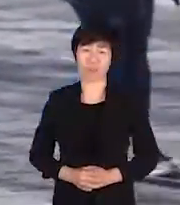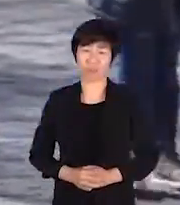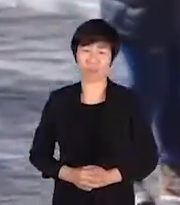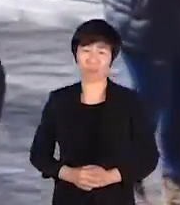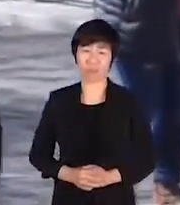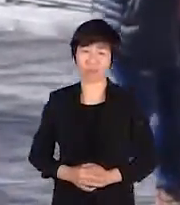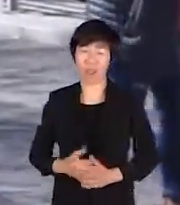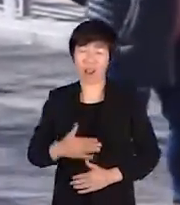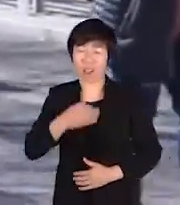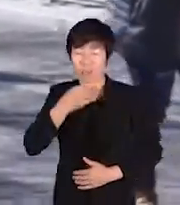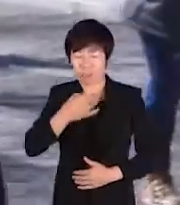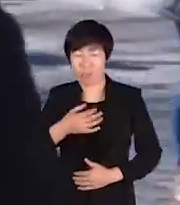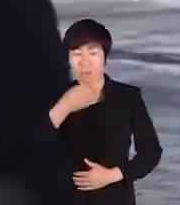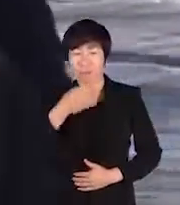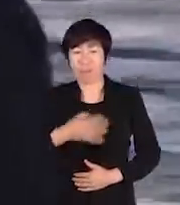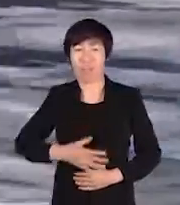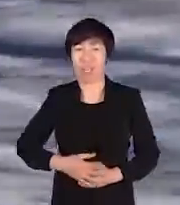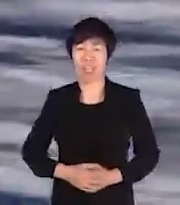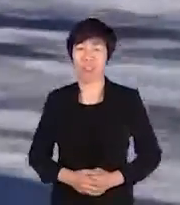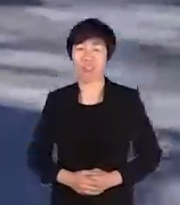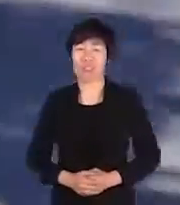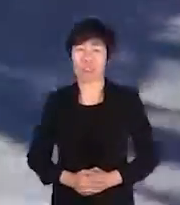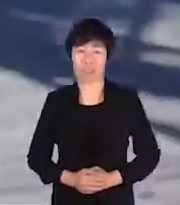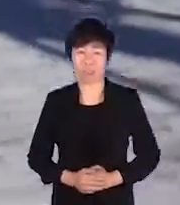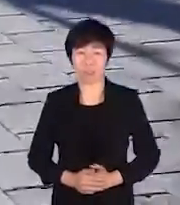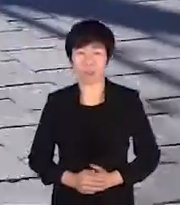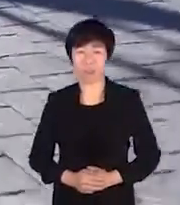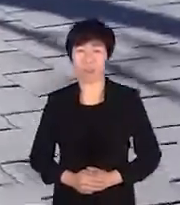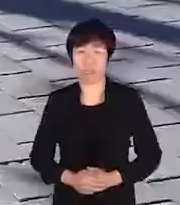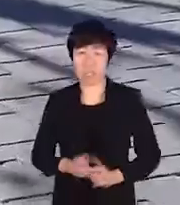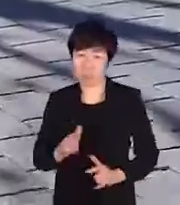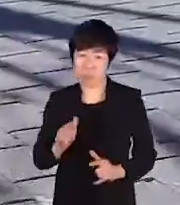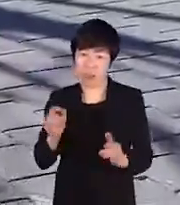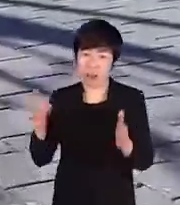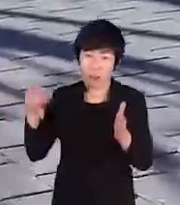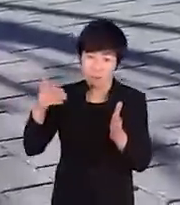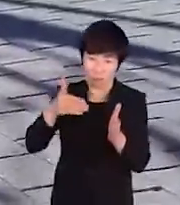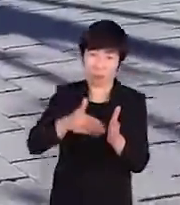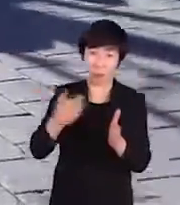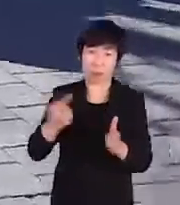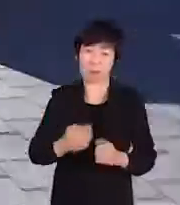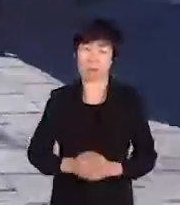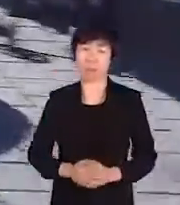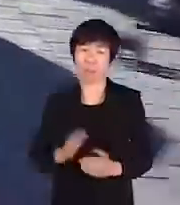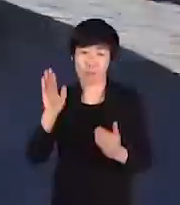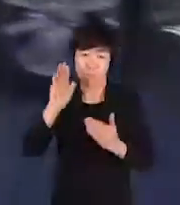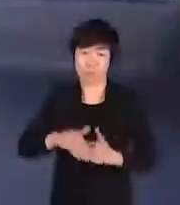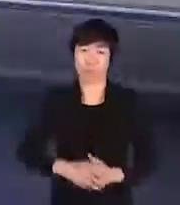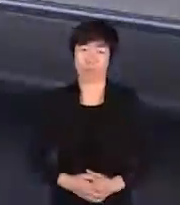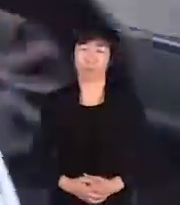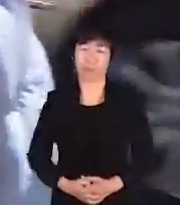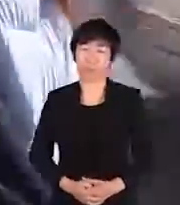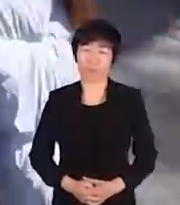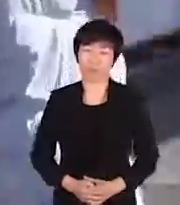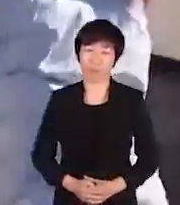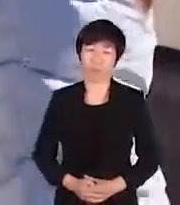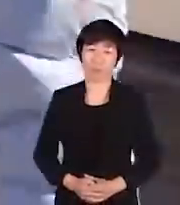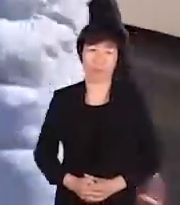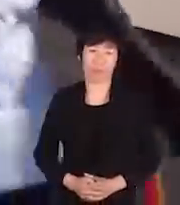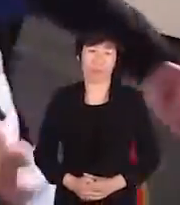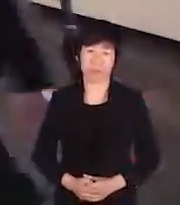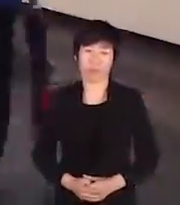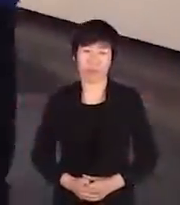똑같이 숨차가지고 지금 헥헥거리고 있는데요. 다 왔습니다, 그래도. 가시죠.